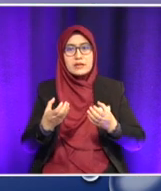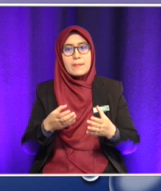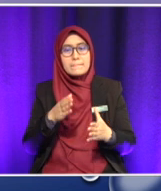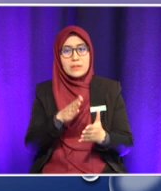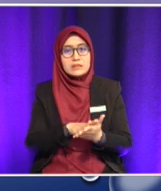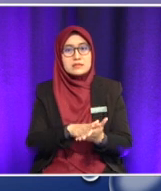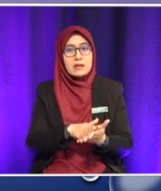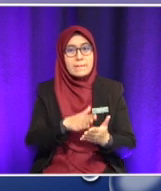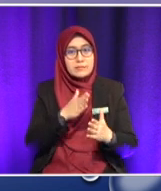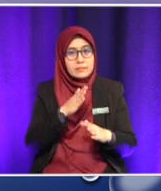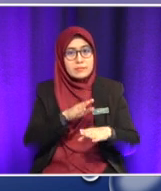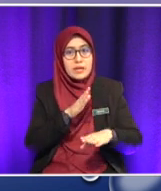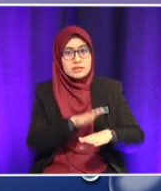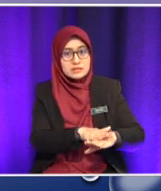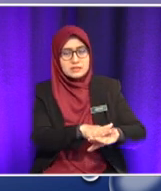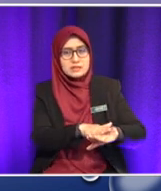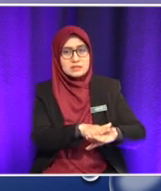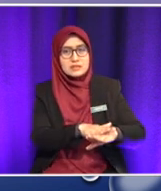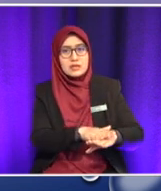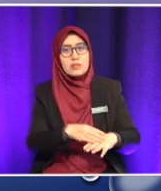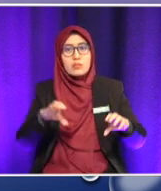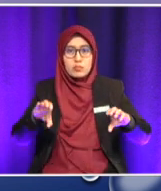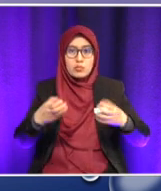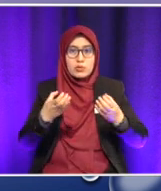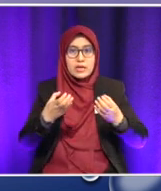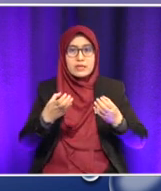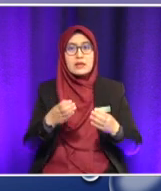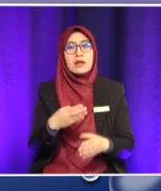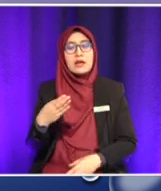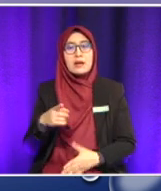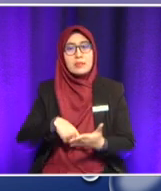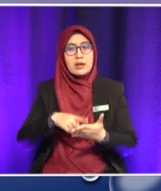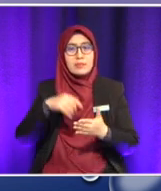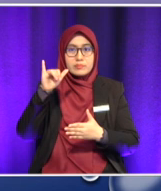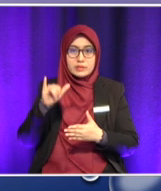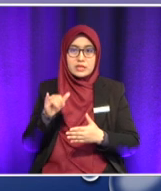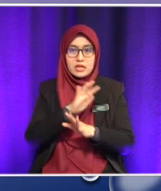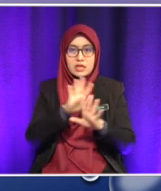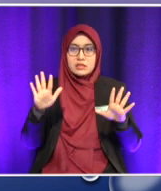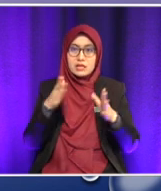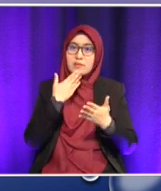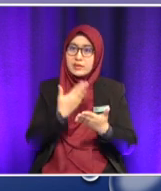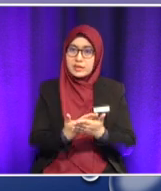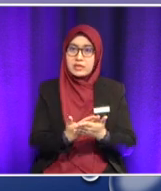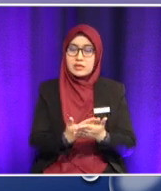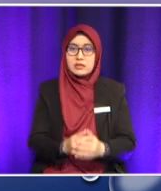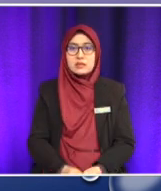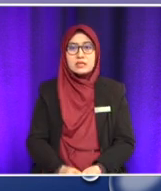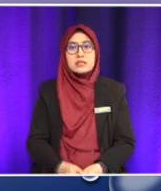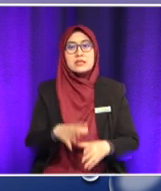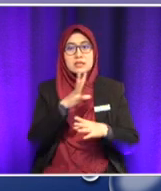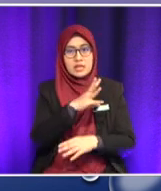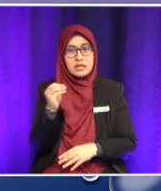memperdaya atau mengubut mangsa serta mendorong berlakunya hubungan seksual antara